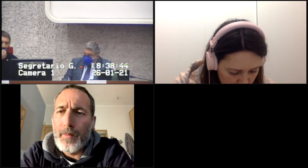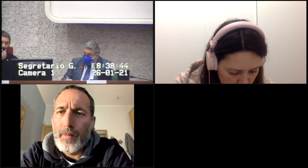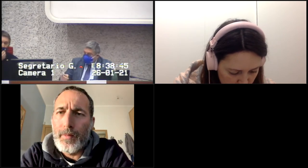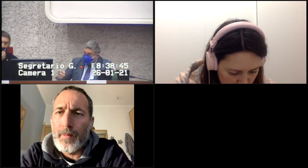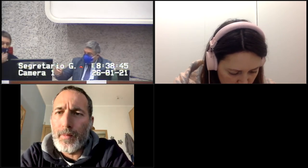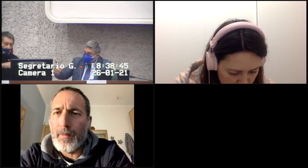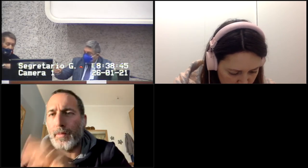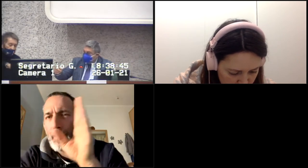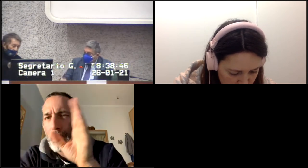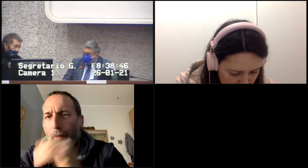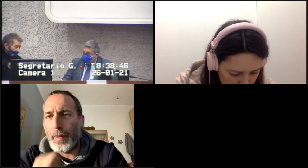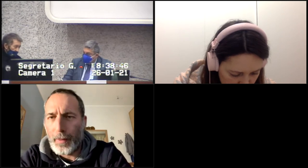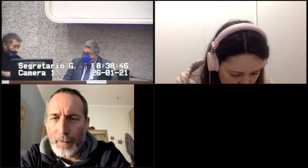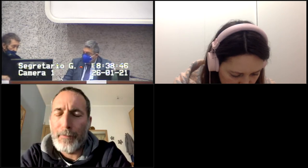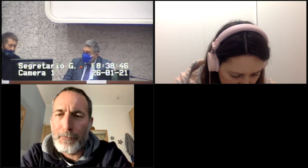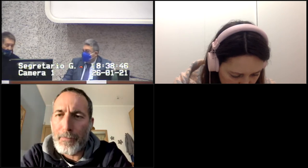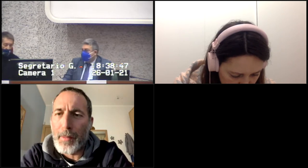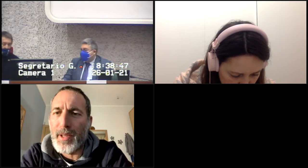Lanzoni Marco.